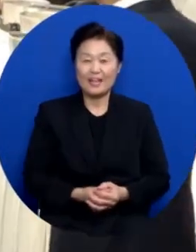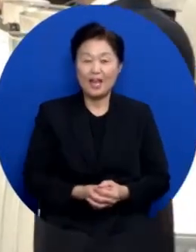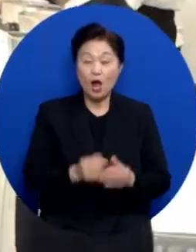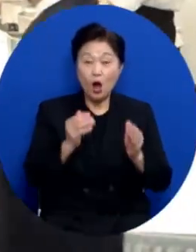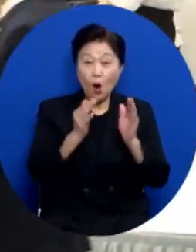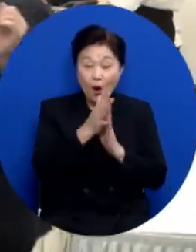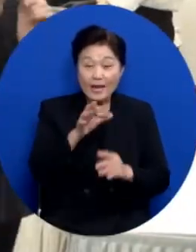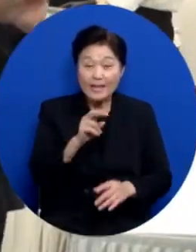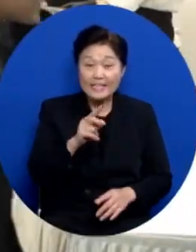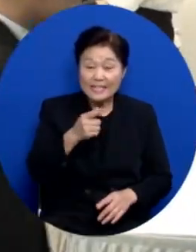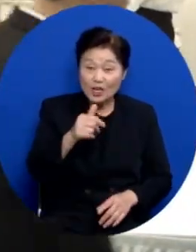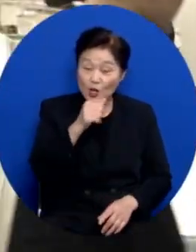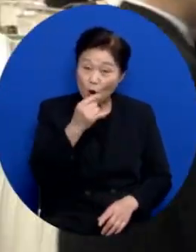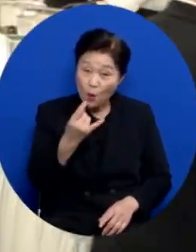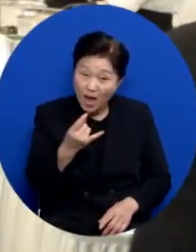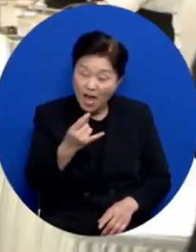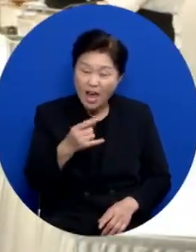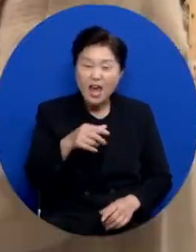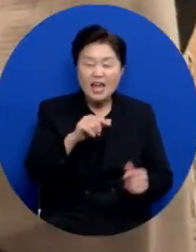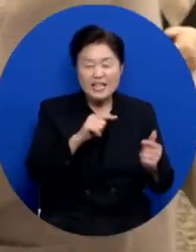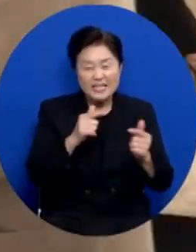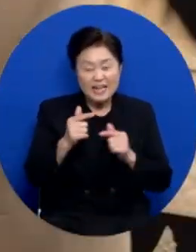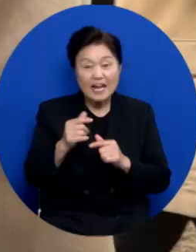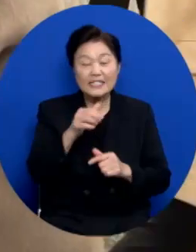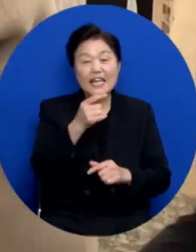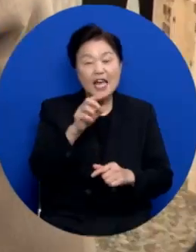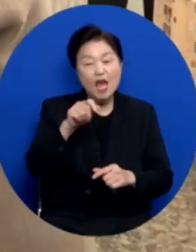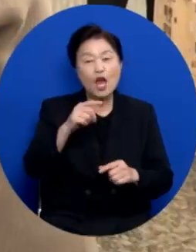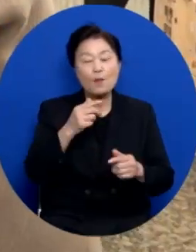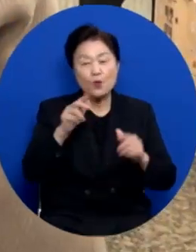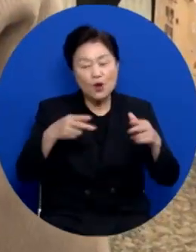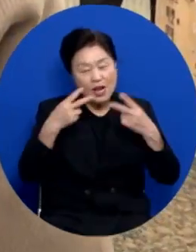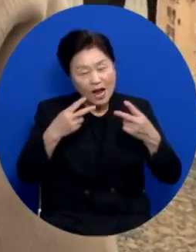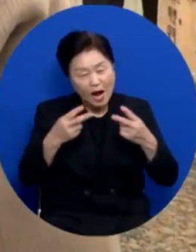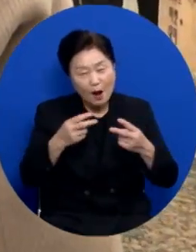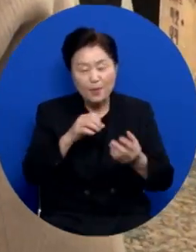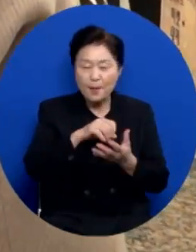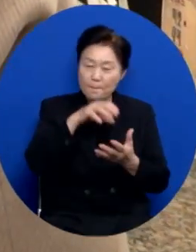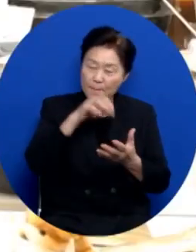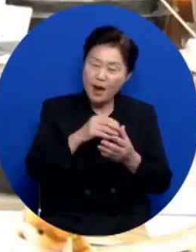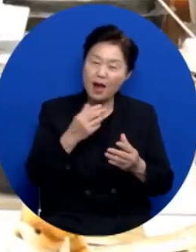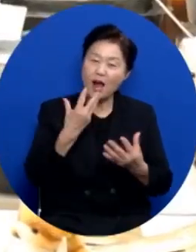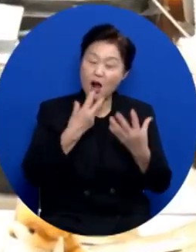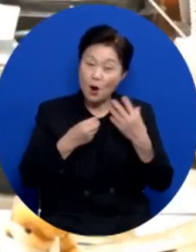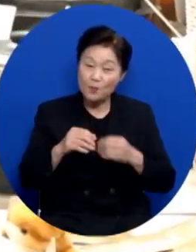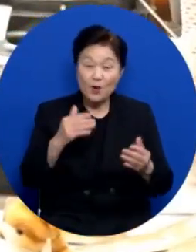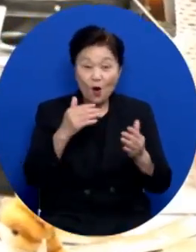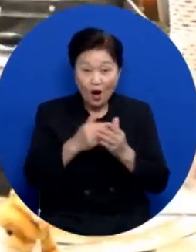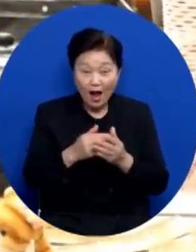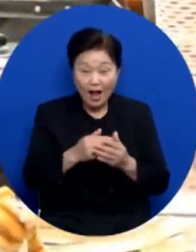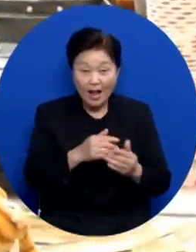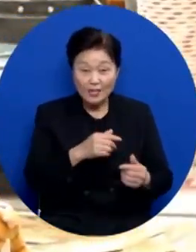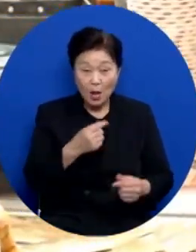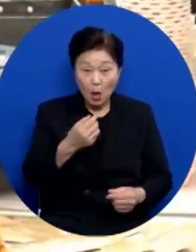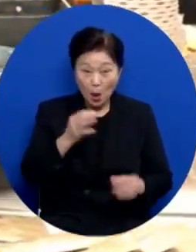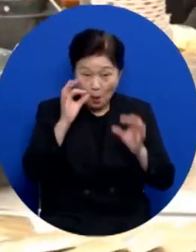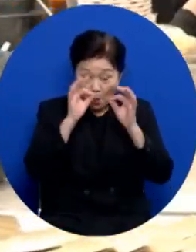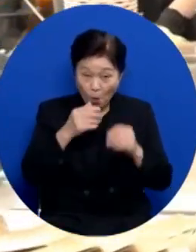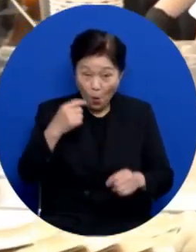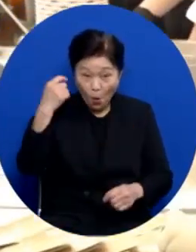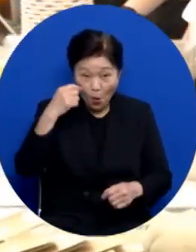화려한 연어회 덮밥, 중식과 해물라면, 다양한 베이커리에 음료까지 눈과 입이 즐거운 외식의